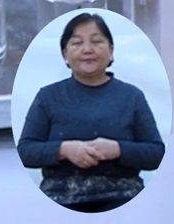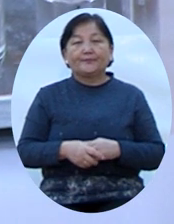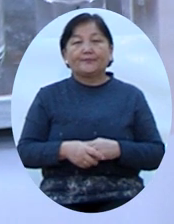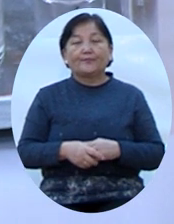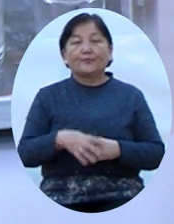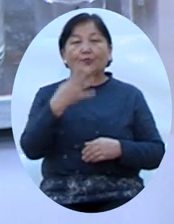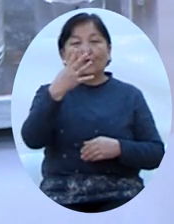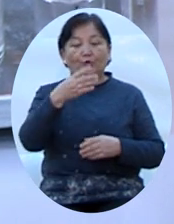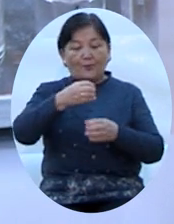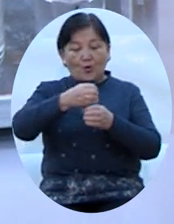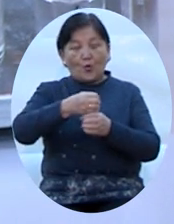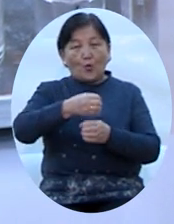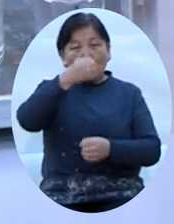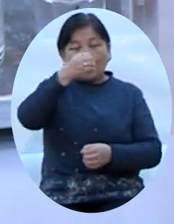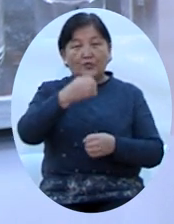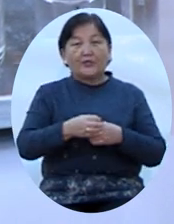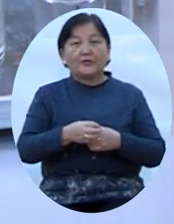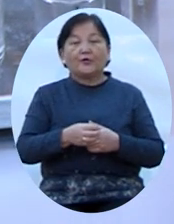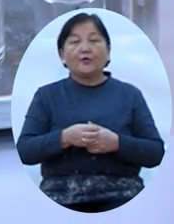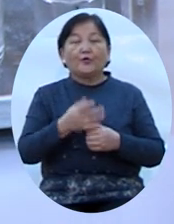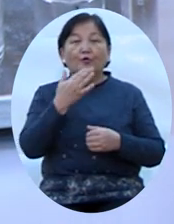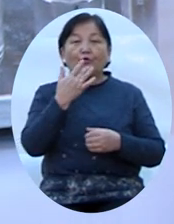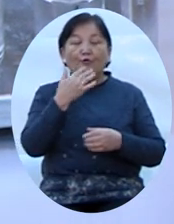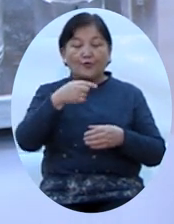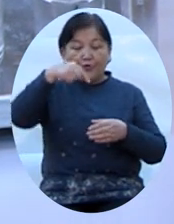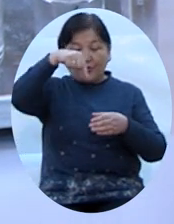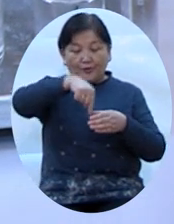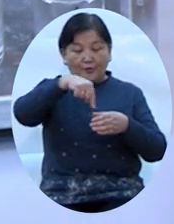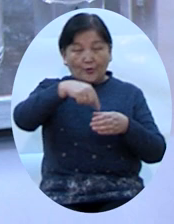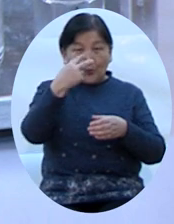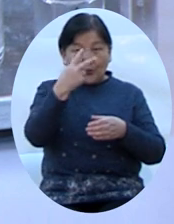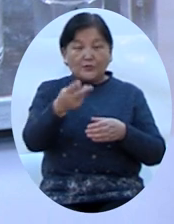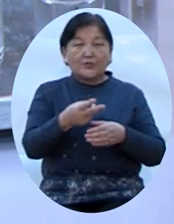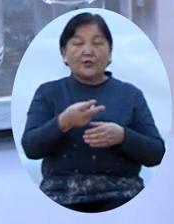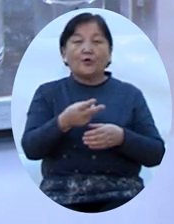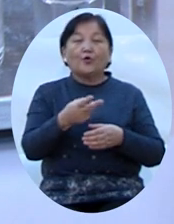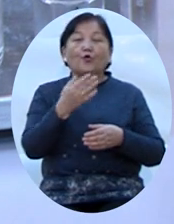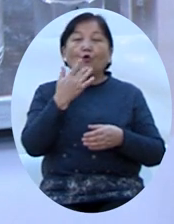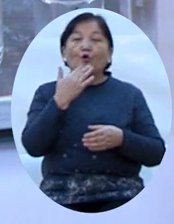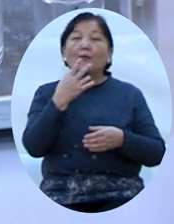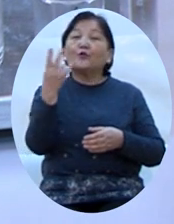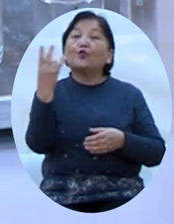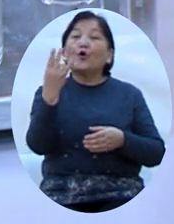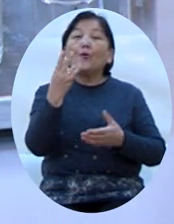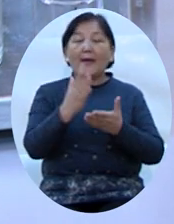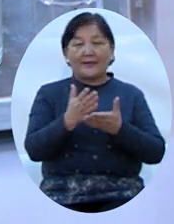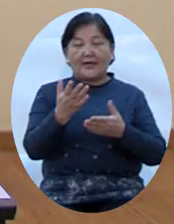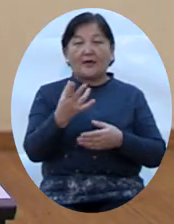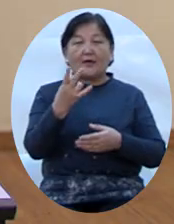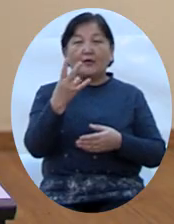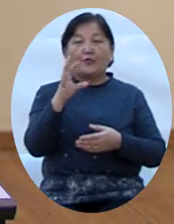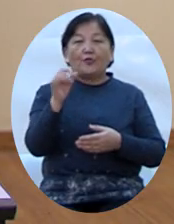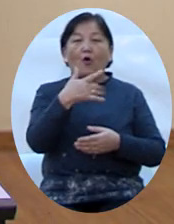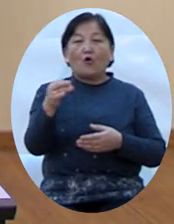За 4 номерын усмалт дүрхэд усмал ногоон өнгийг үзүүлж байна. За мөн